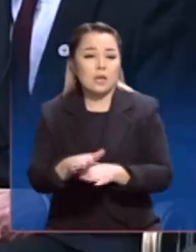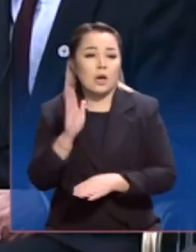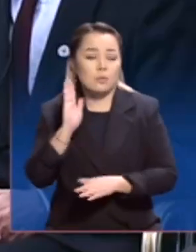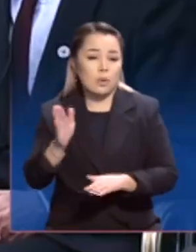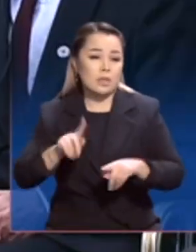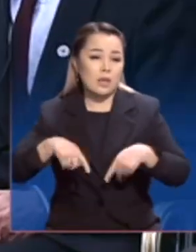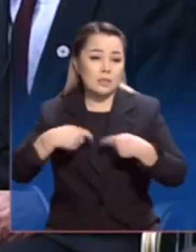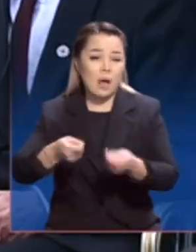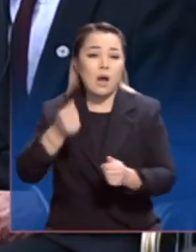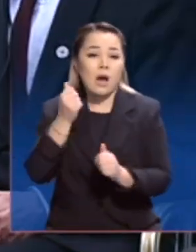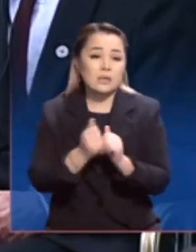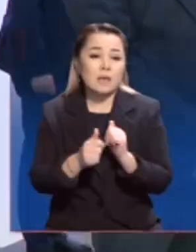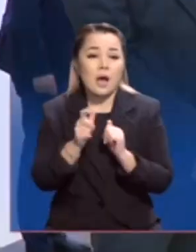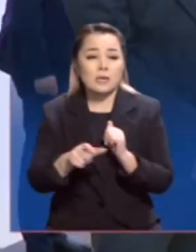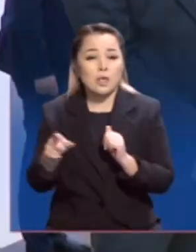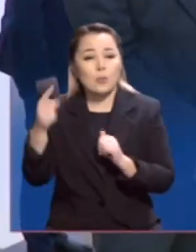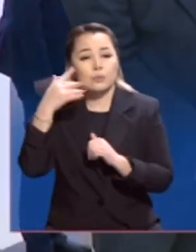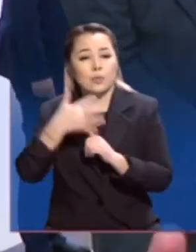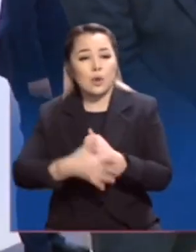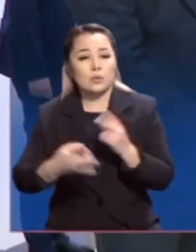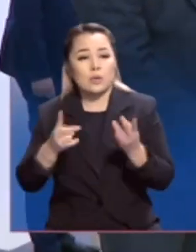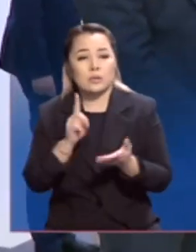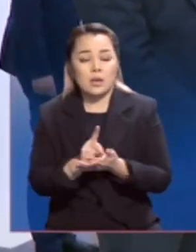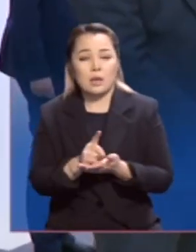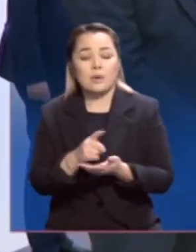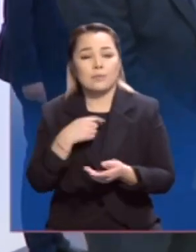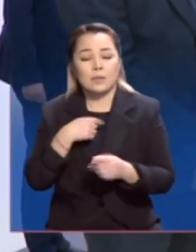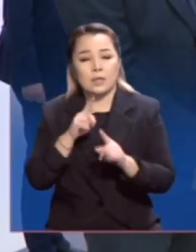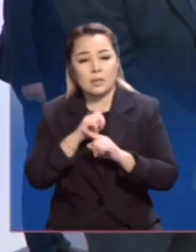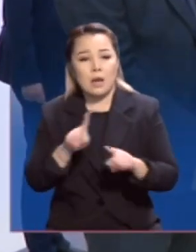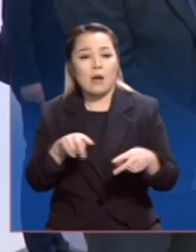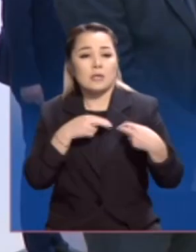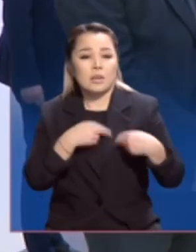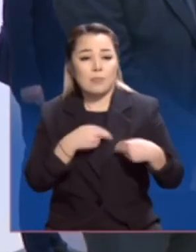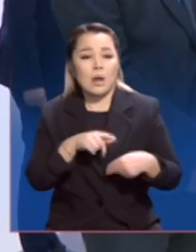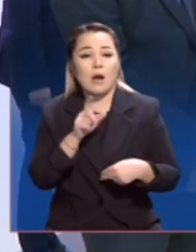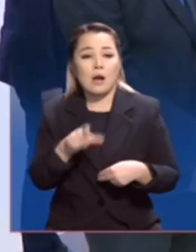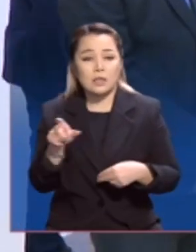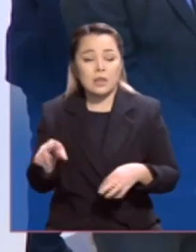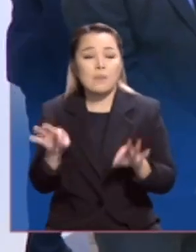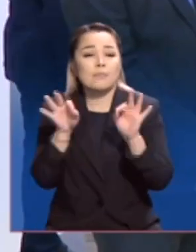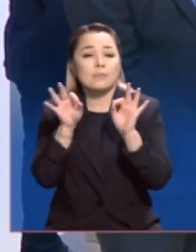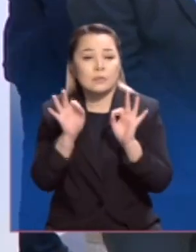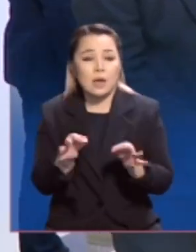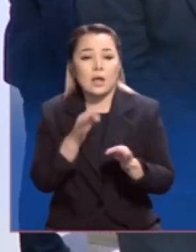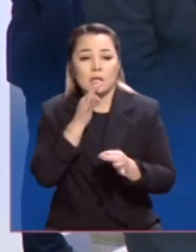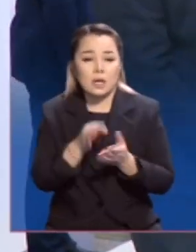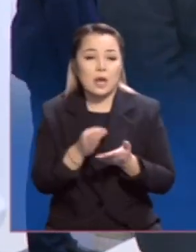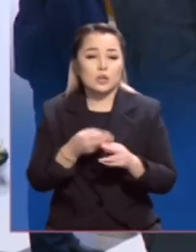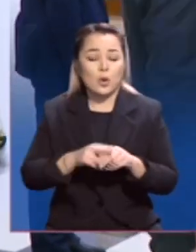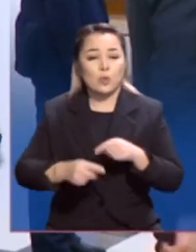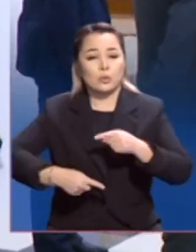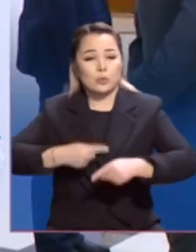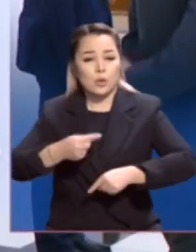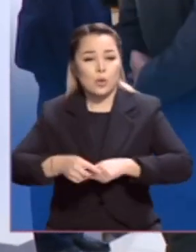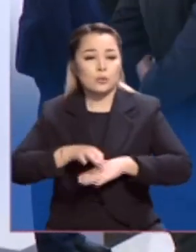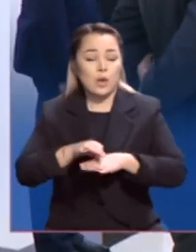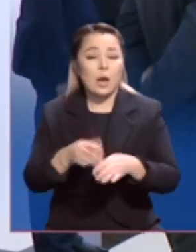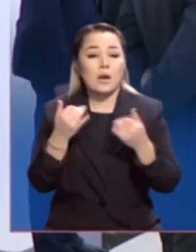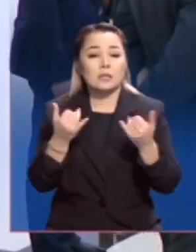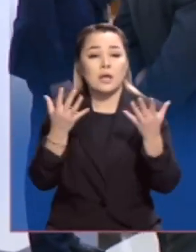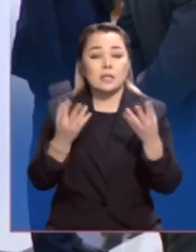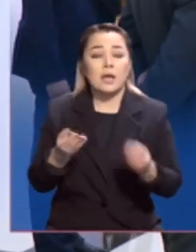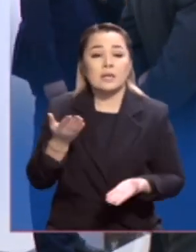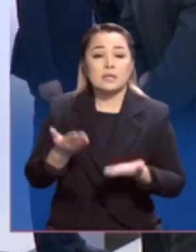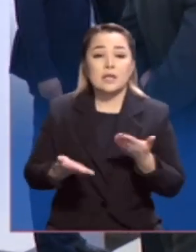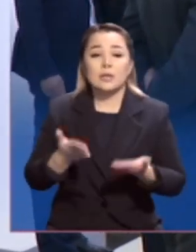Осыны әр азамат түсіну керек. Бір трендке айналдырымыз керек еңбек адам деген. Ол өте дұрыс деп ойлаймын. Қазіргі кезде егер